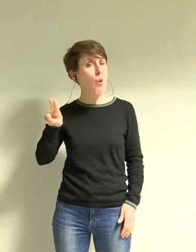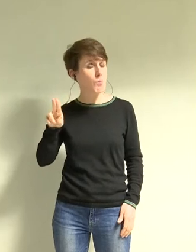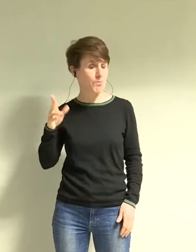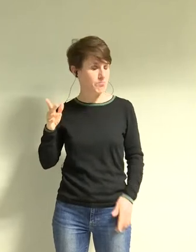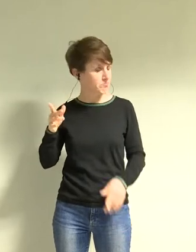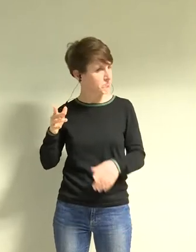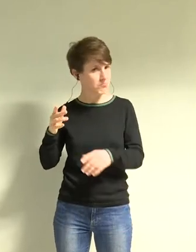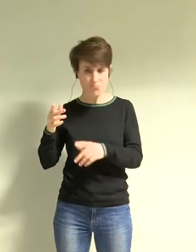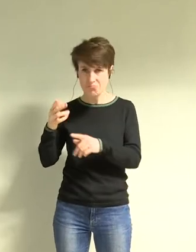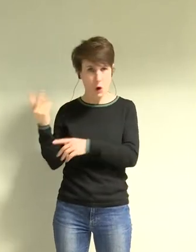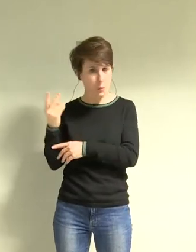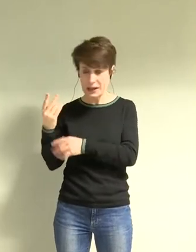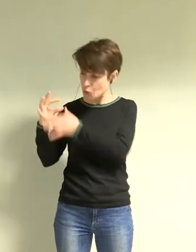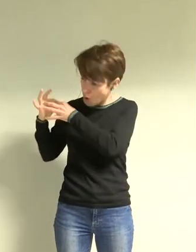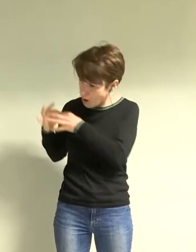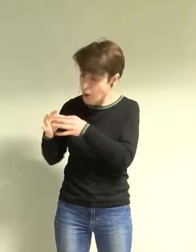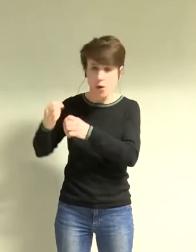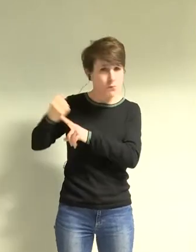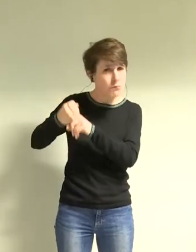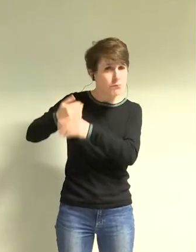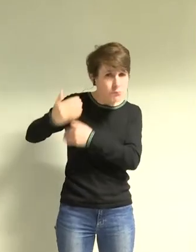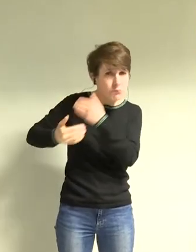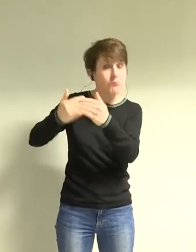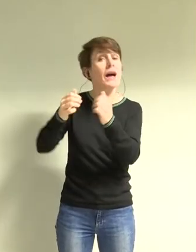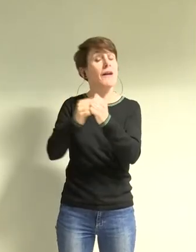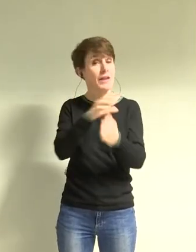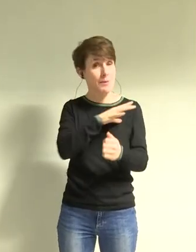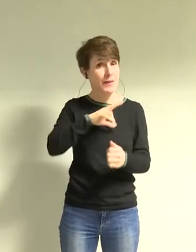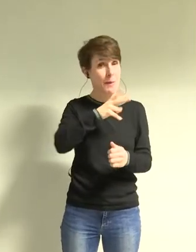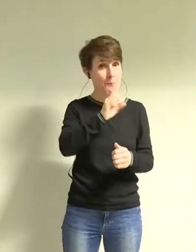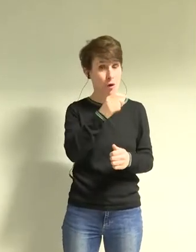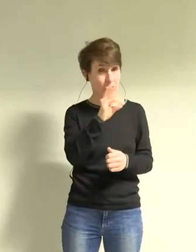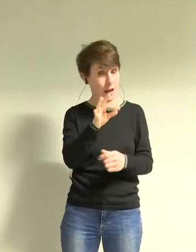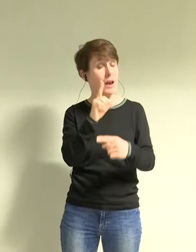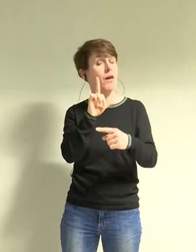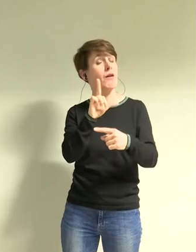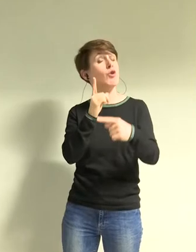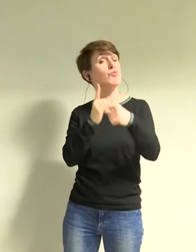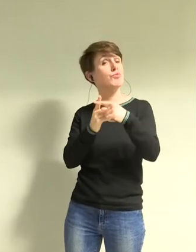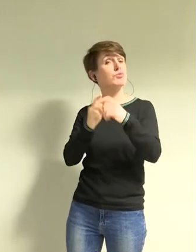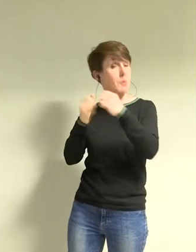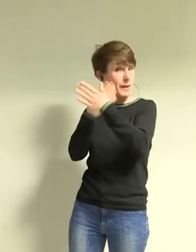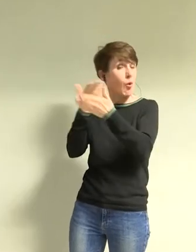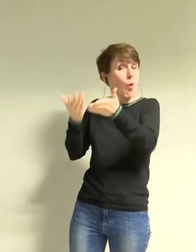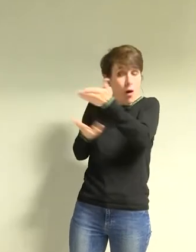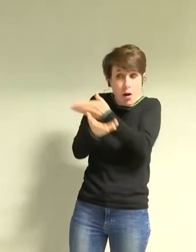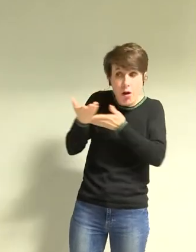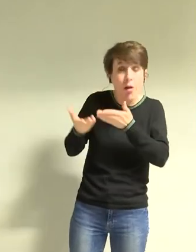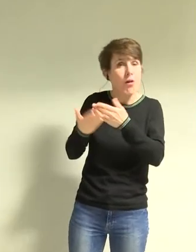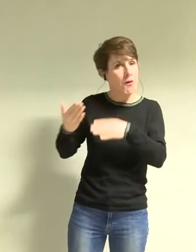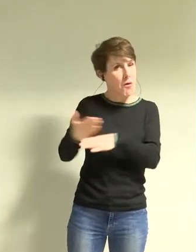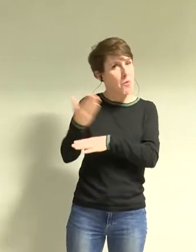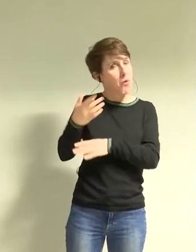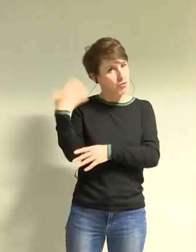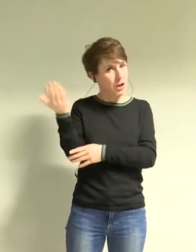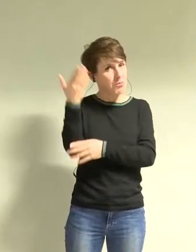la côtés de chloé pantel aux côtés des services de la ville aux côtés de la métropole ce projet extrêmement important et